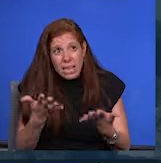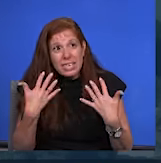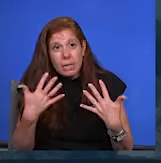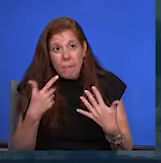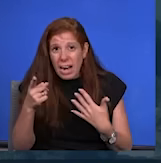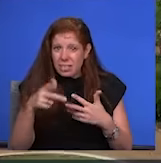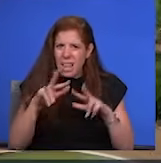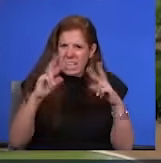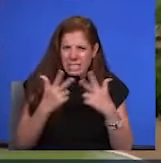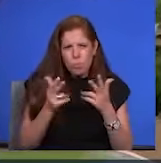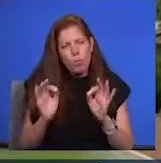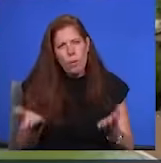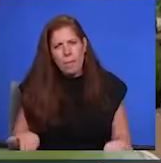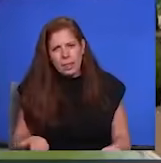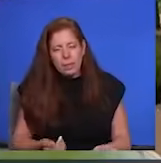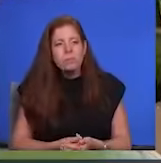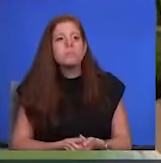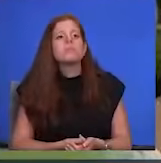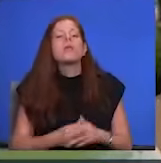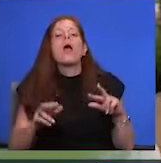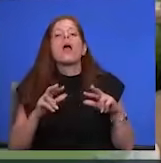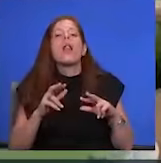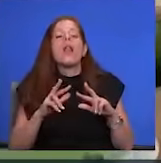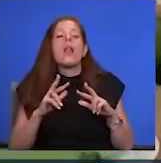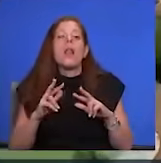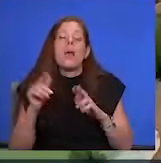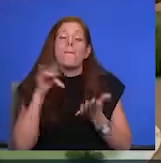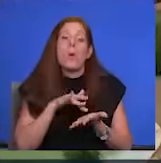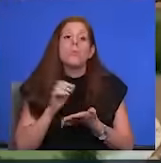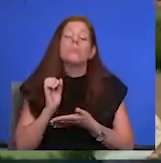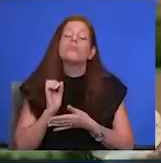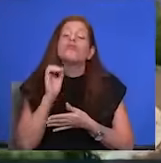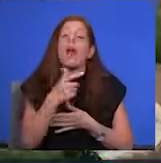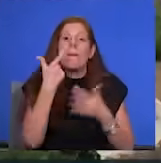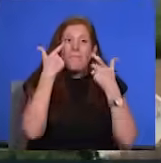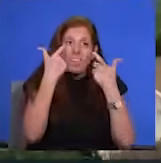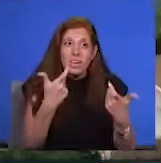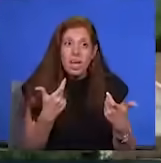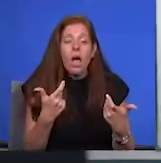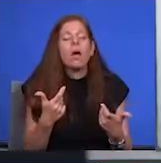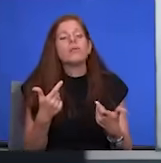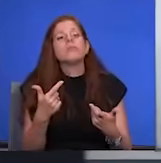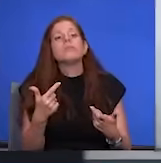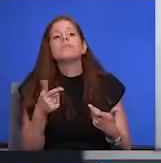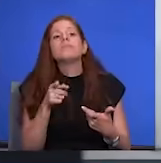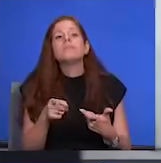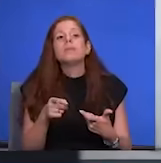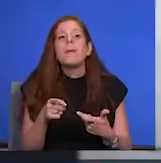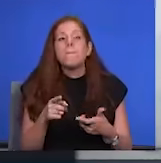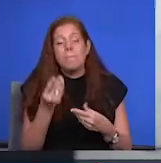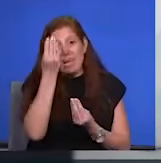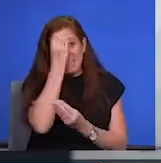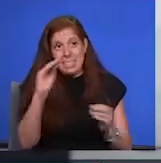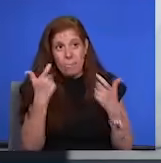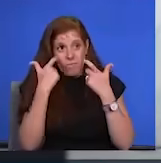לציבור בחייך. למקום נשלח מפקח בנייה ובית המשפט הוציא צו לכניסה למתחם. בתצהיר המפקח